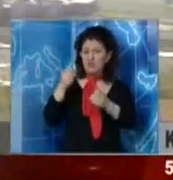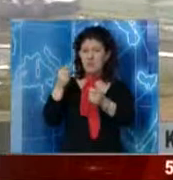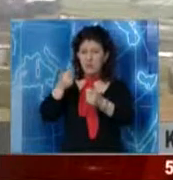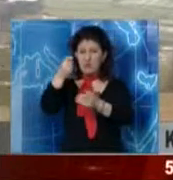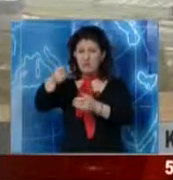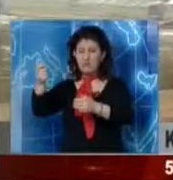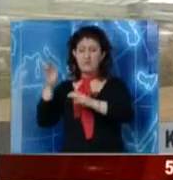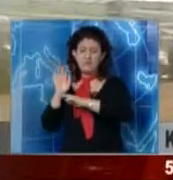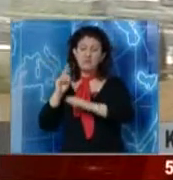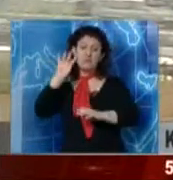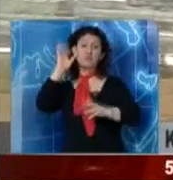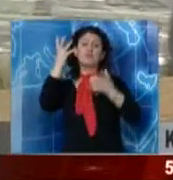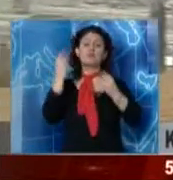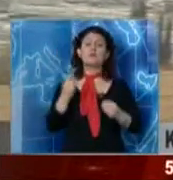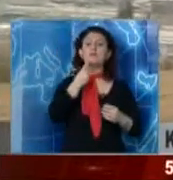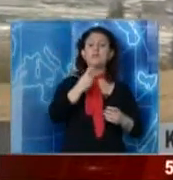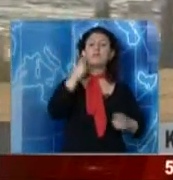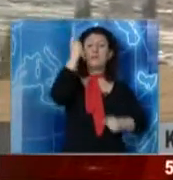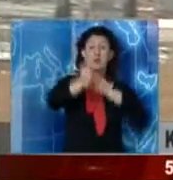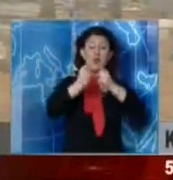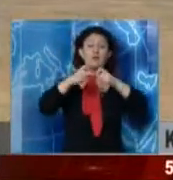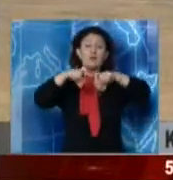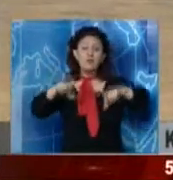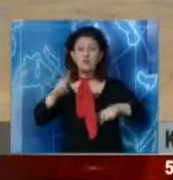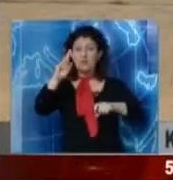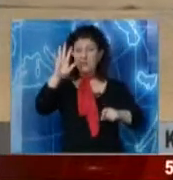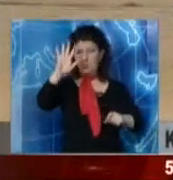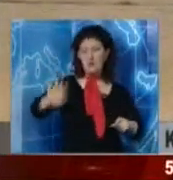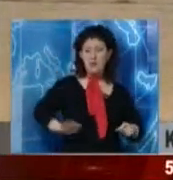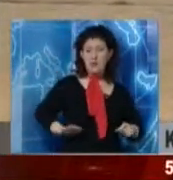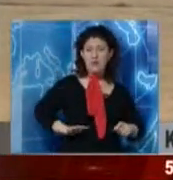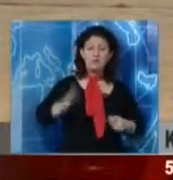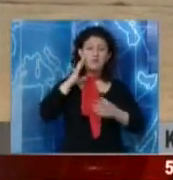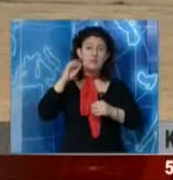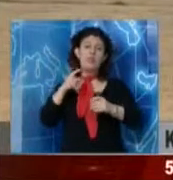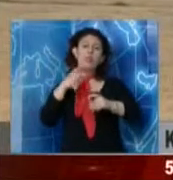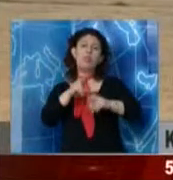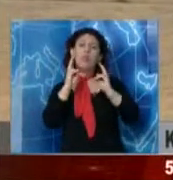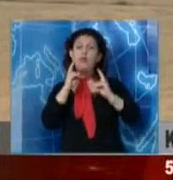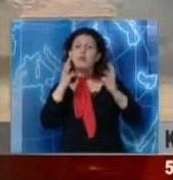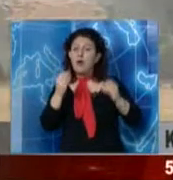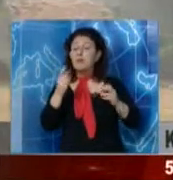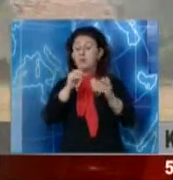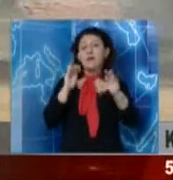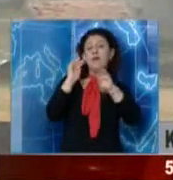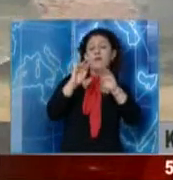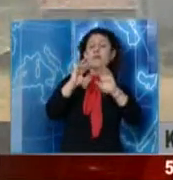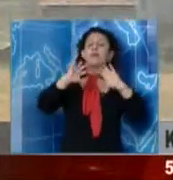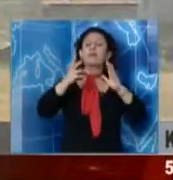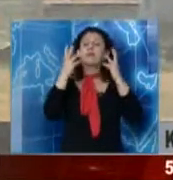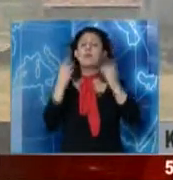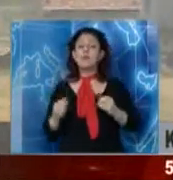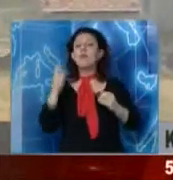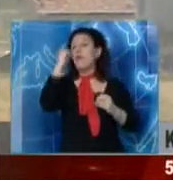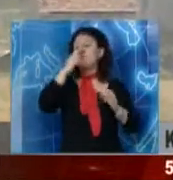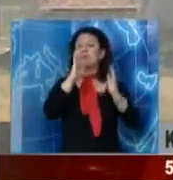açıkladı. Bir sanayi kuruluşunun öğrenciye burs vermesinin normal ve teşvik edilmesi gereken bir durum olduğunu belirten Belen, olayın